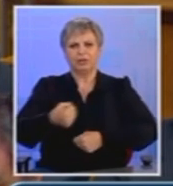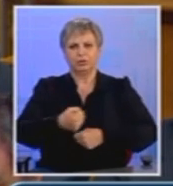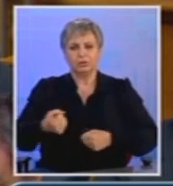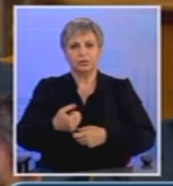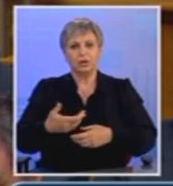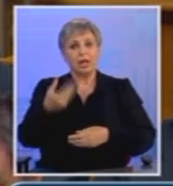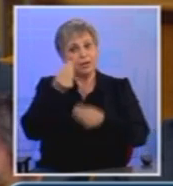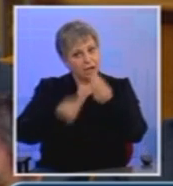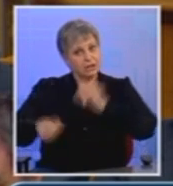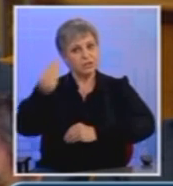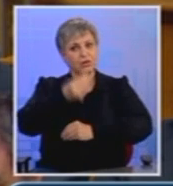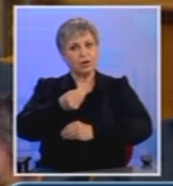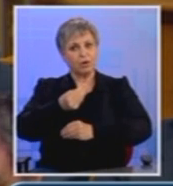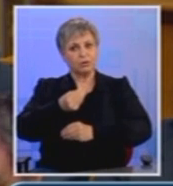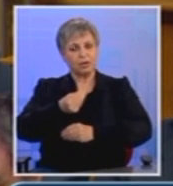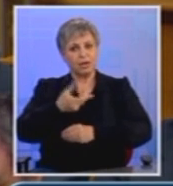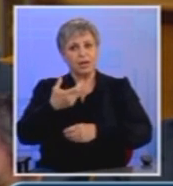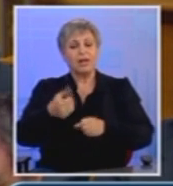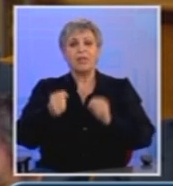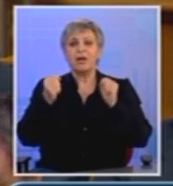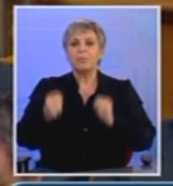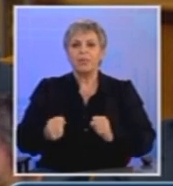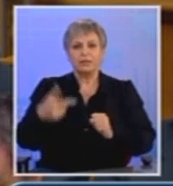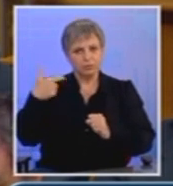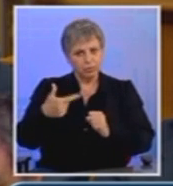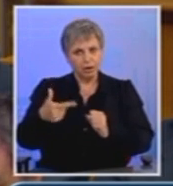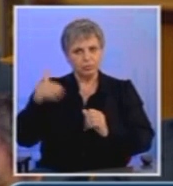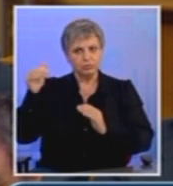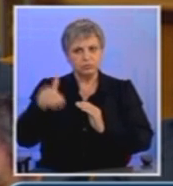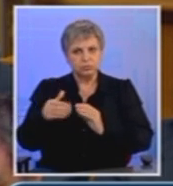σε χειρότερη μοίρα σε χειρότερη θέση απ αυτή που είναι